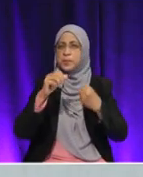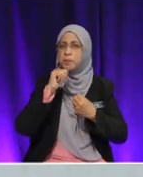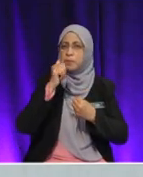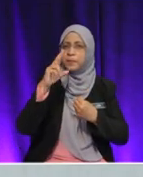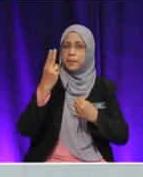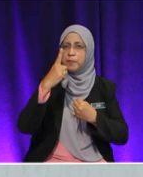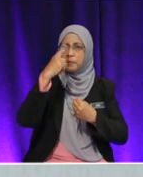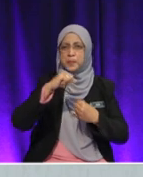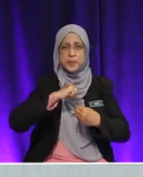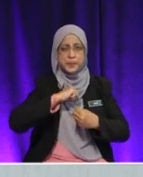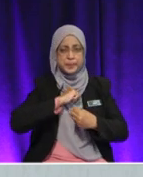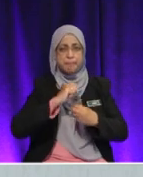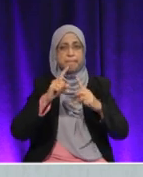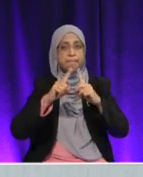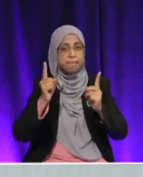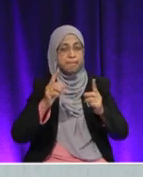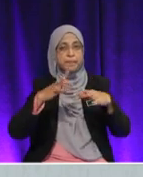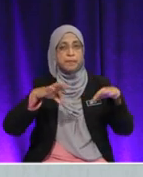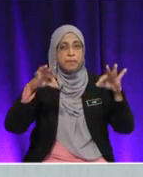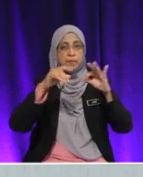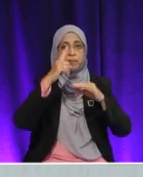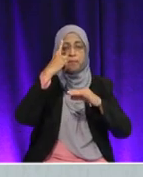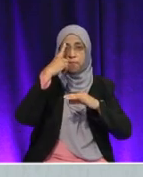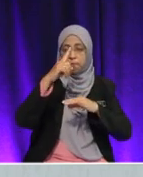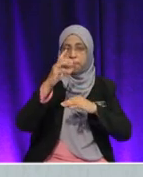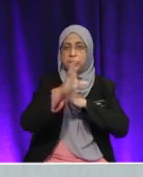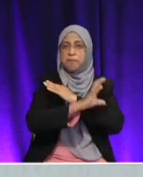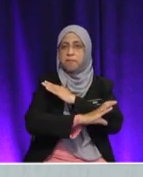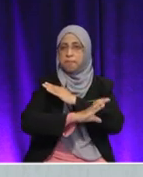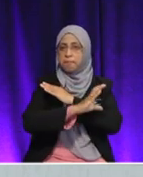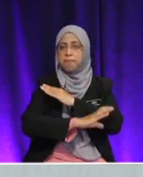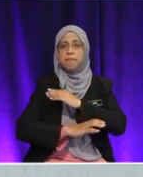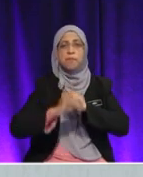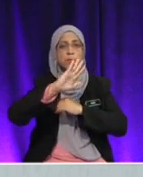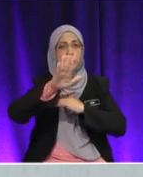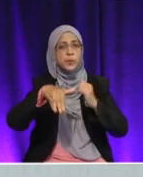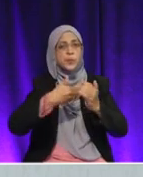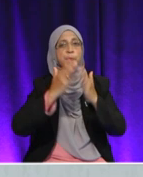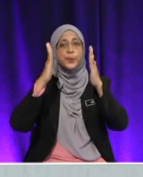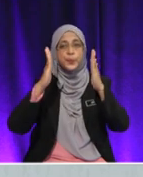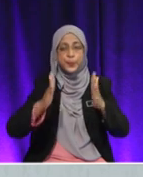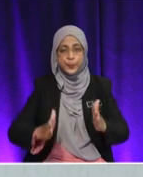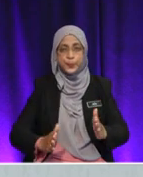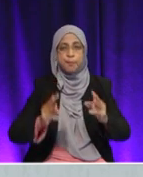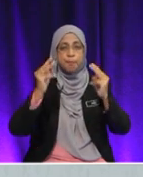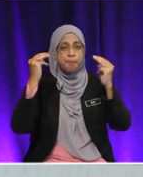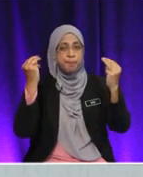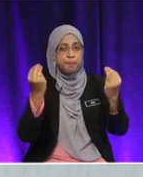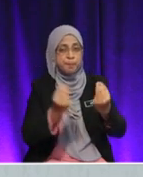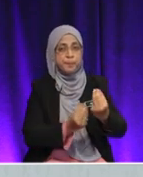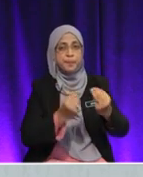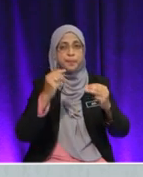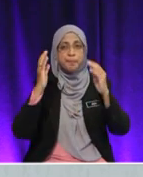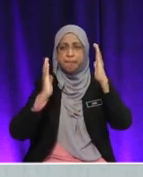penting untuk diri sendiri namun dia penting untuk warga negara setiap warga negara di negara dan juga masyarakat dan